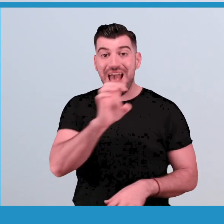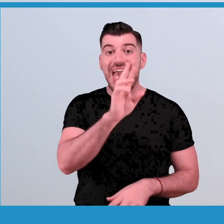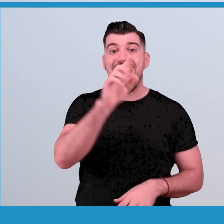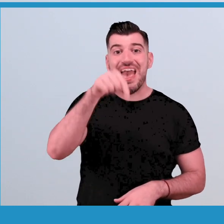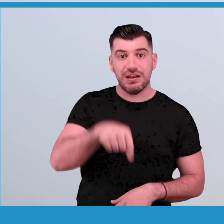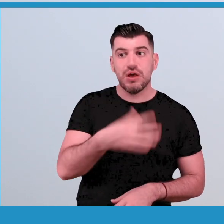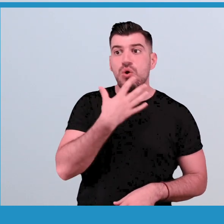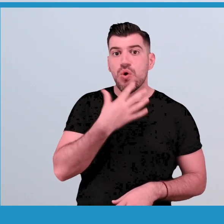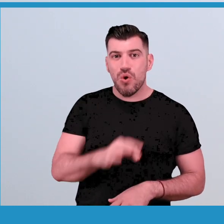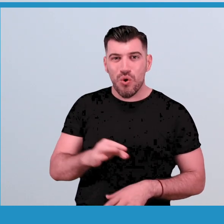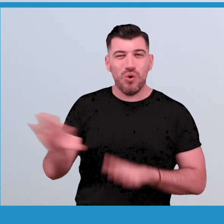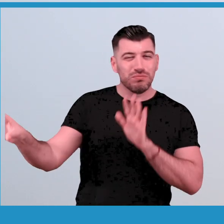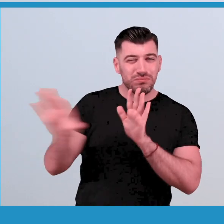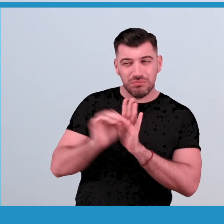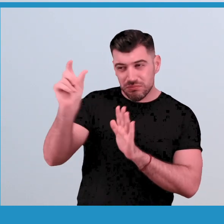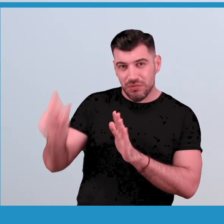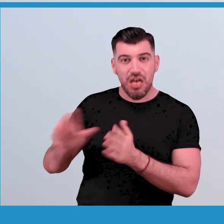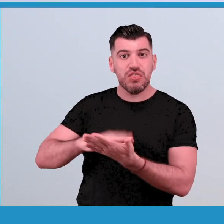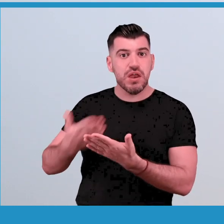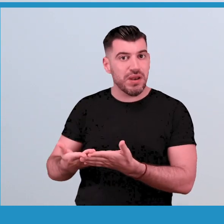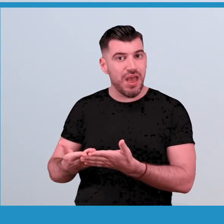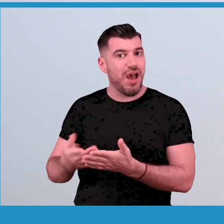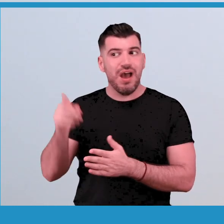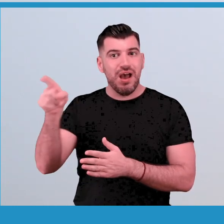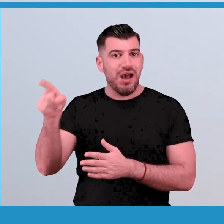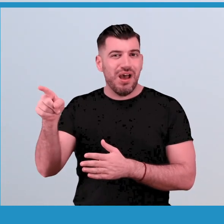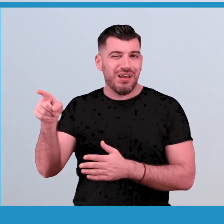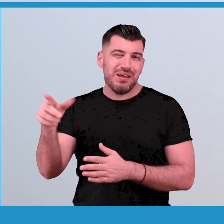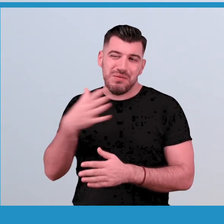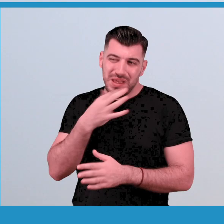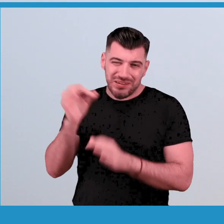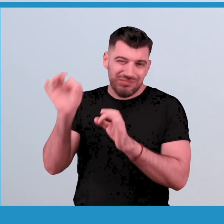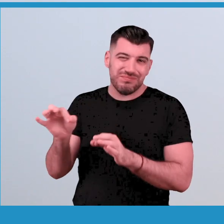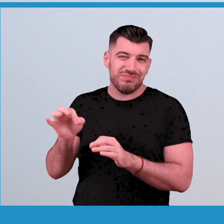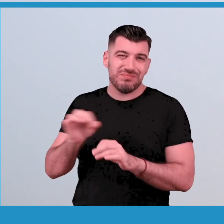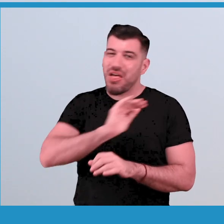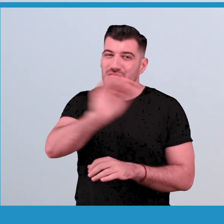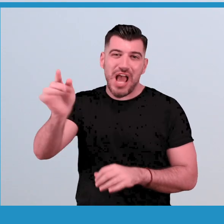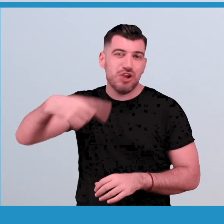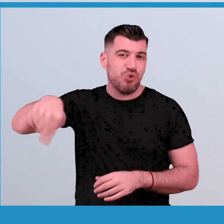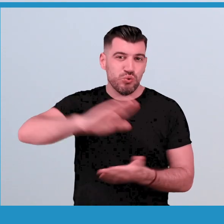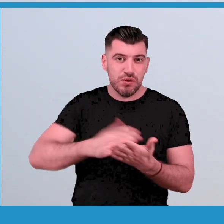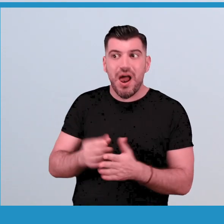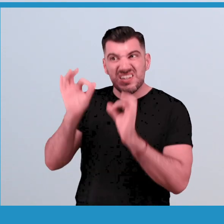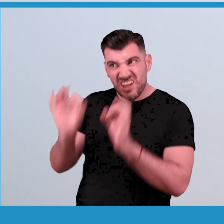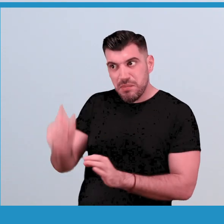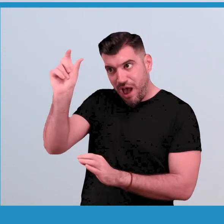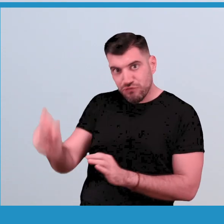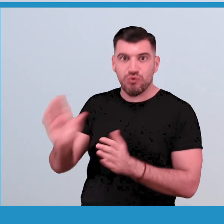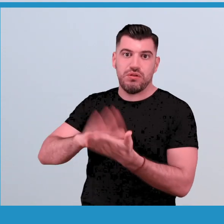φωτογραφικές προσλήψεις διερμηνέων στην ΕΡΤ. Σε άλλα νέα, η Βρετανική Ομοσπονδία